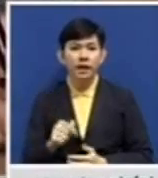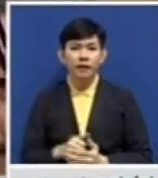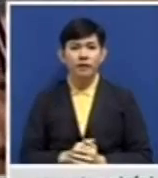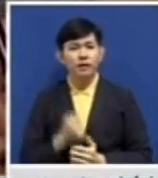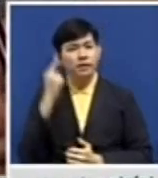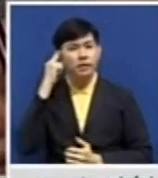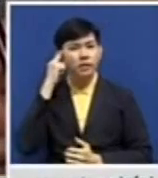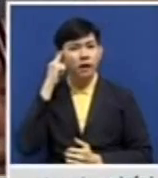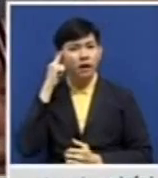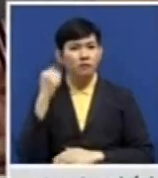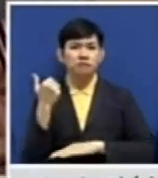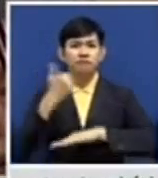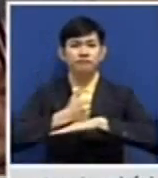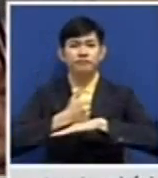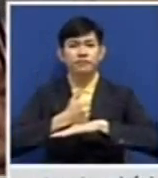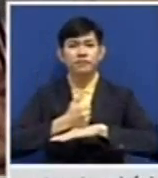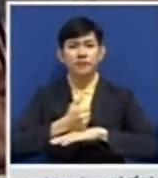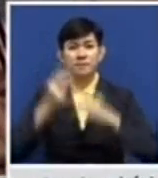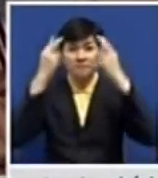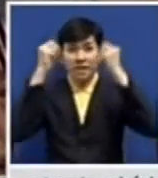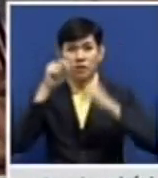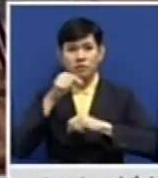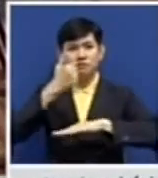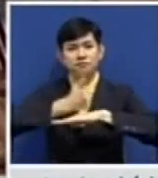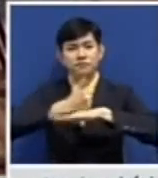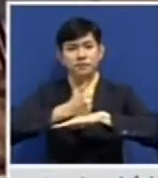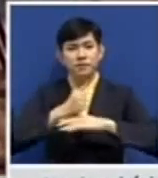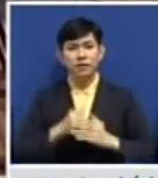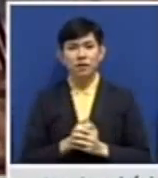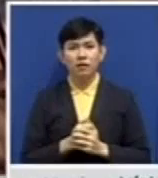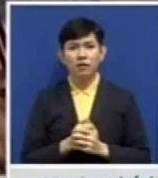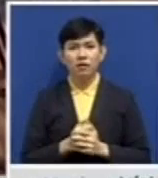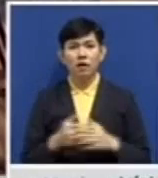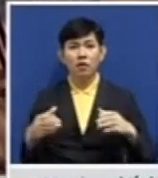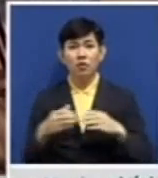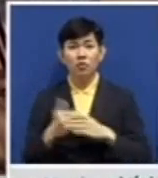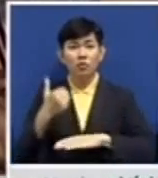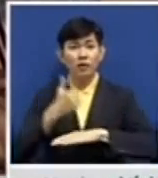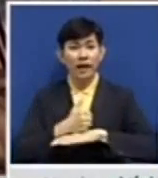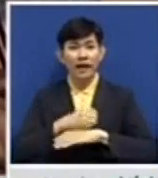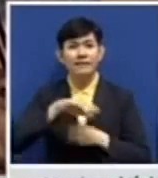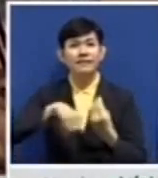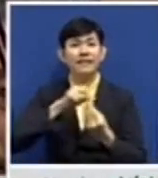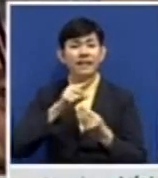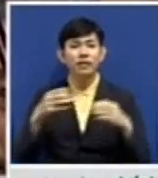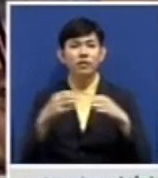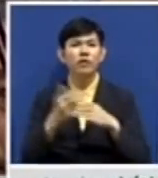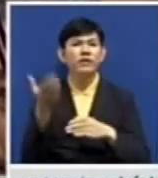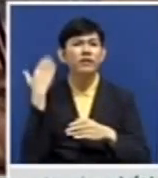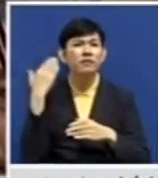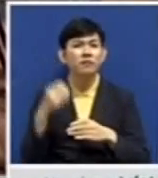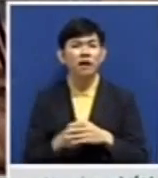ใต้การนำของท่านนายกรัฐมนตรีคนนี้กับหัวหน้าทีมเศรษฐกิจคนเดิมหน้าเดิ